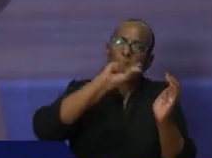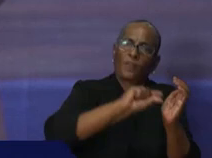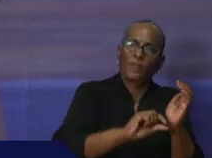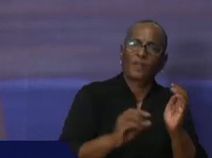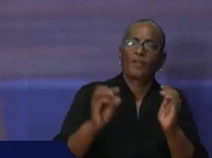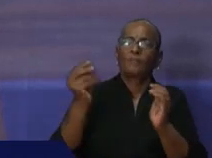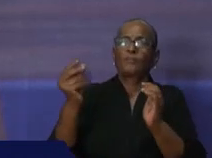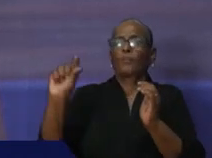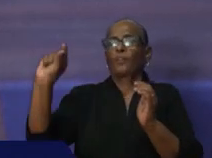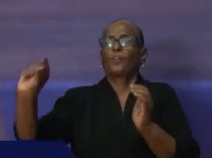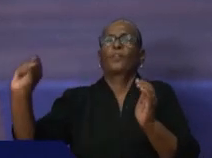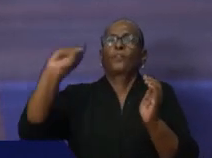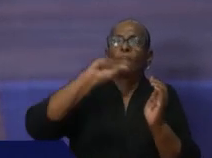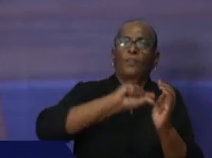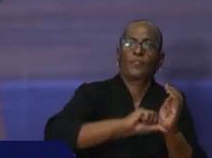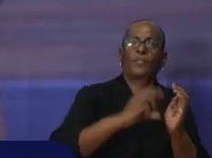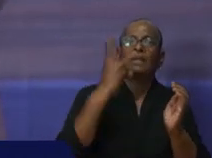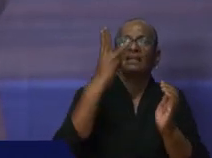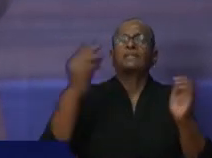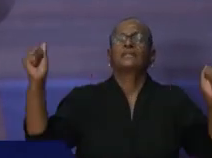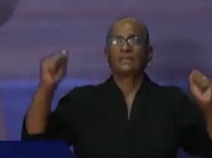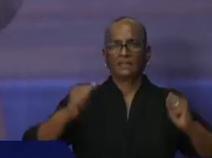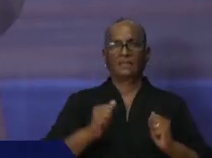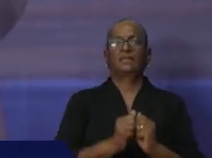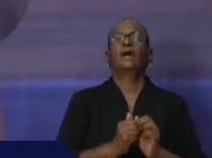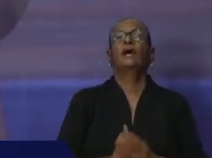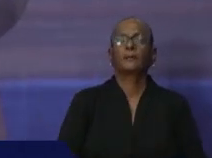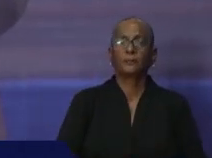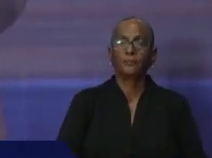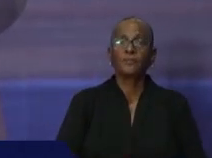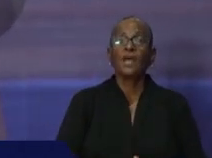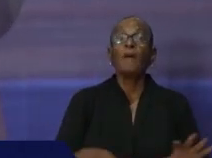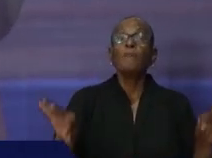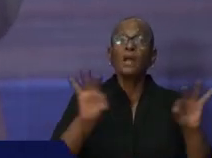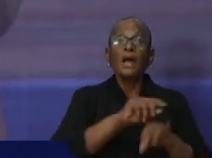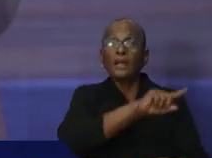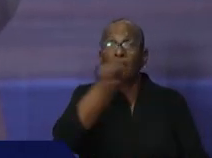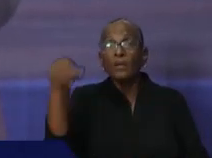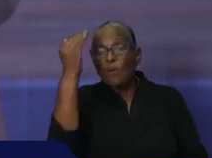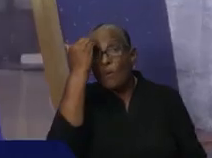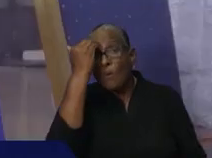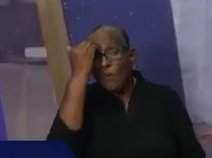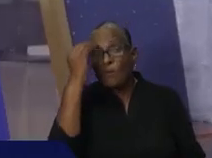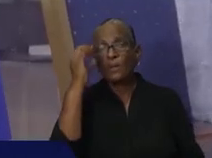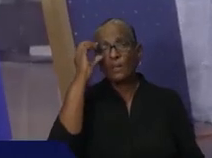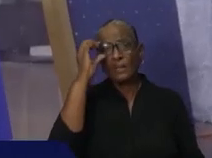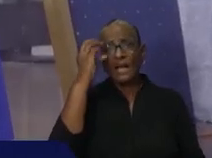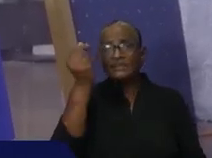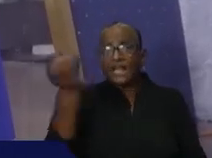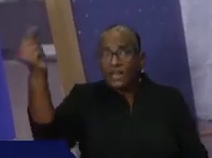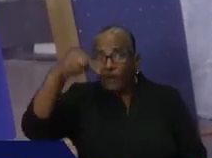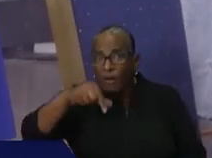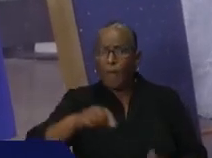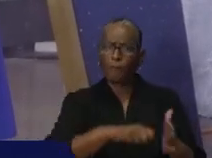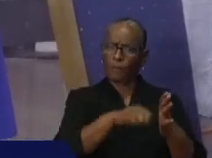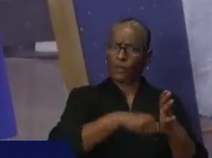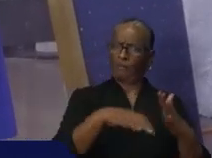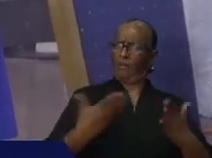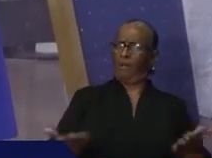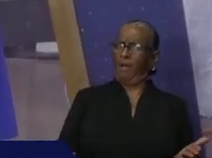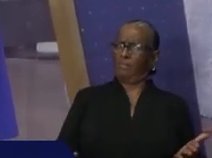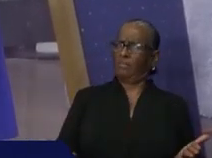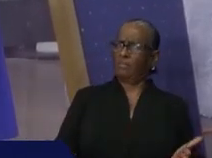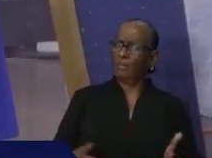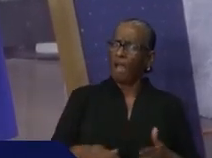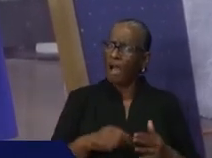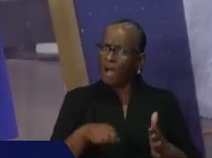Dus nogmaals, het is belangrijk dat men dit weet. Want als we die gelden komen, kunnen we projecten uitvoeren. Als die gelden kan komen,